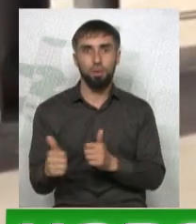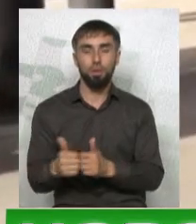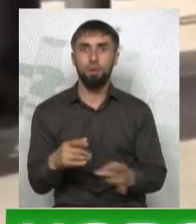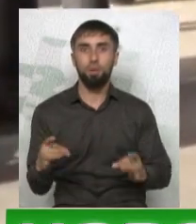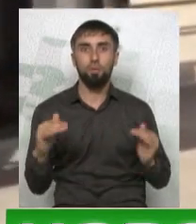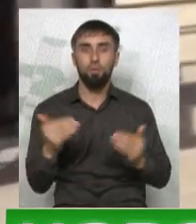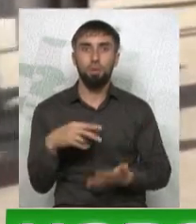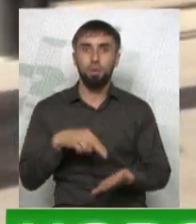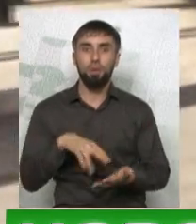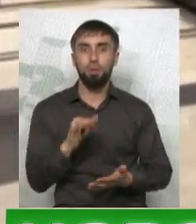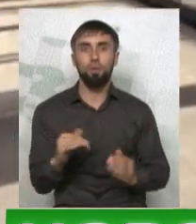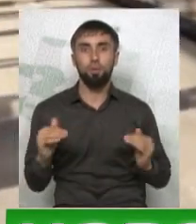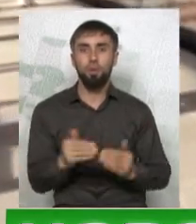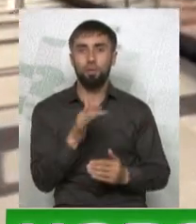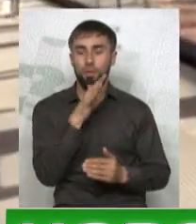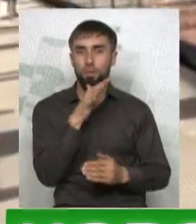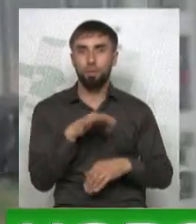уменьшить стоимость и сократить время перевозок